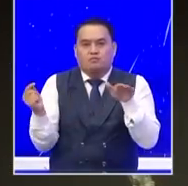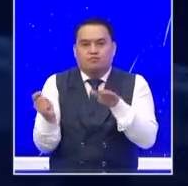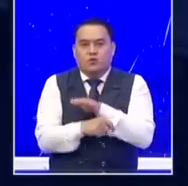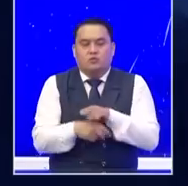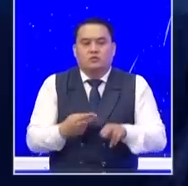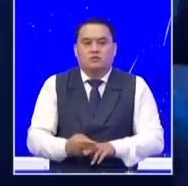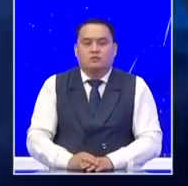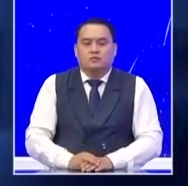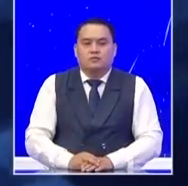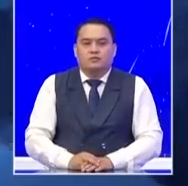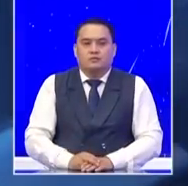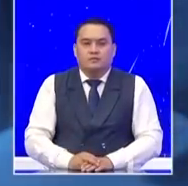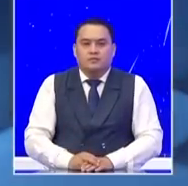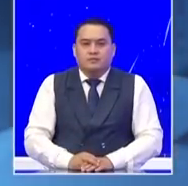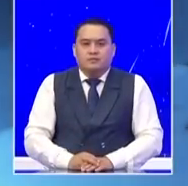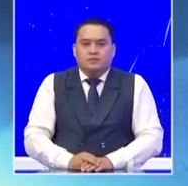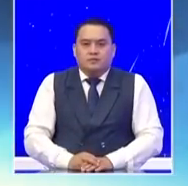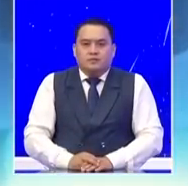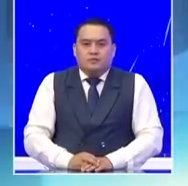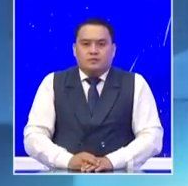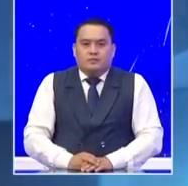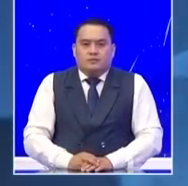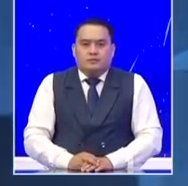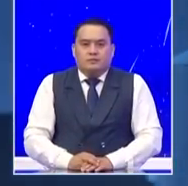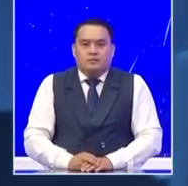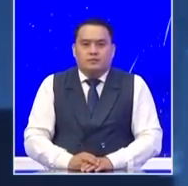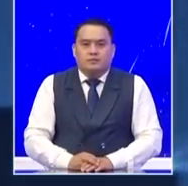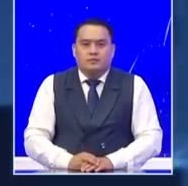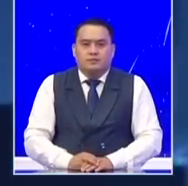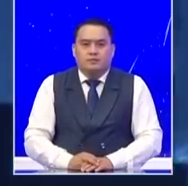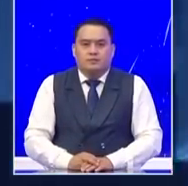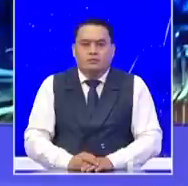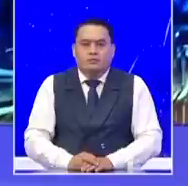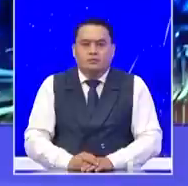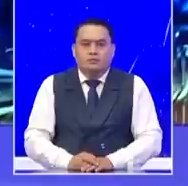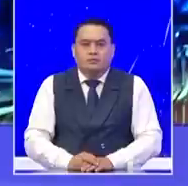транспортного потока. Еламан Рамбеков, Жаслан Шенгенже, телеканал ЖТСУ, Талдыкурган.